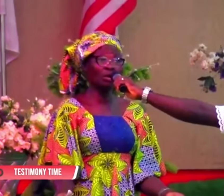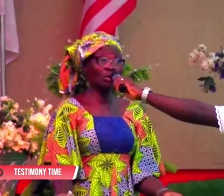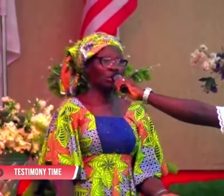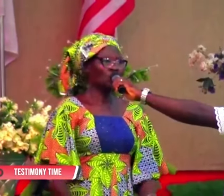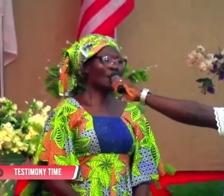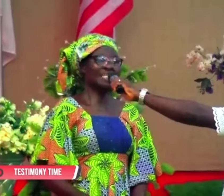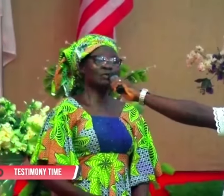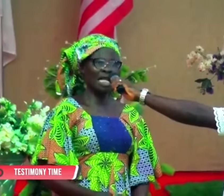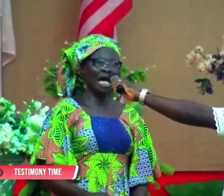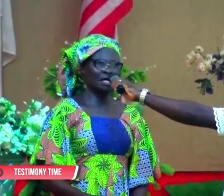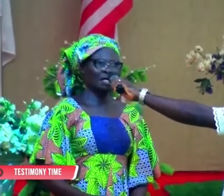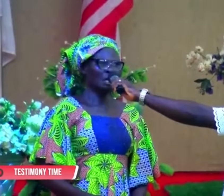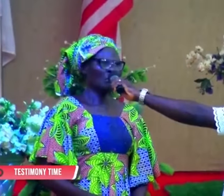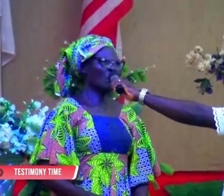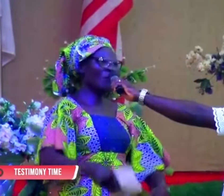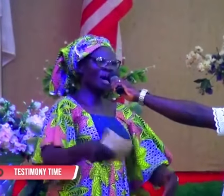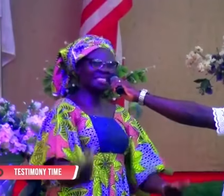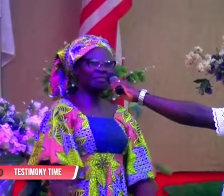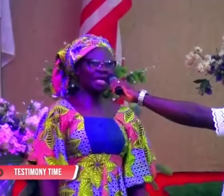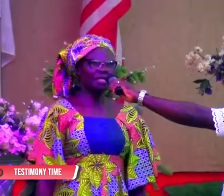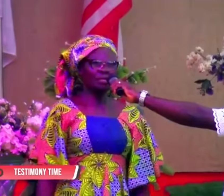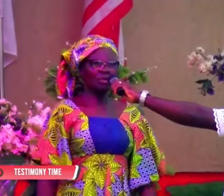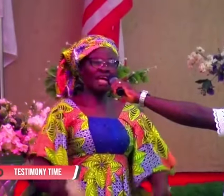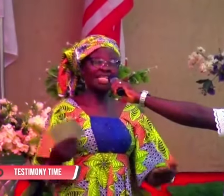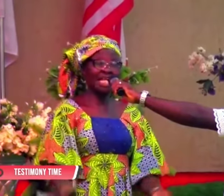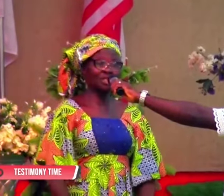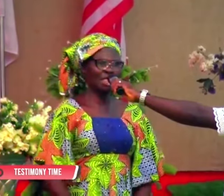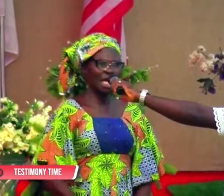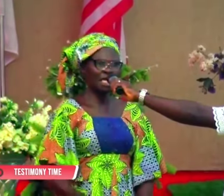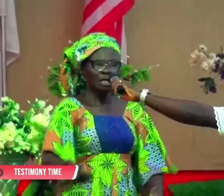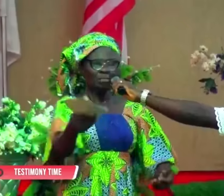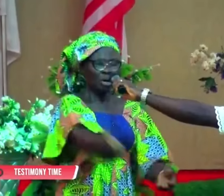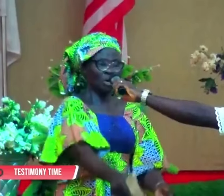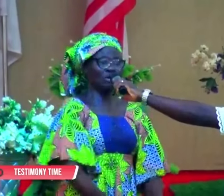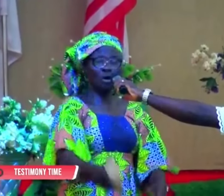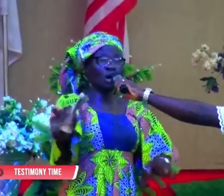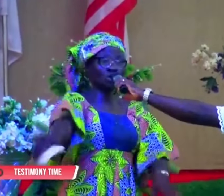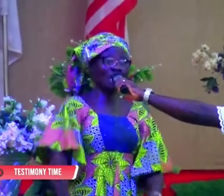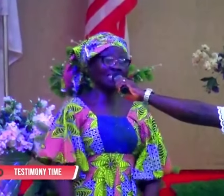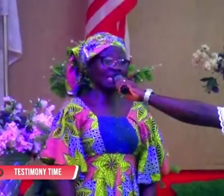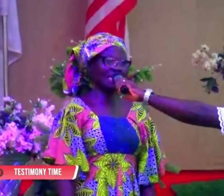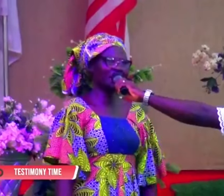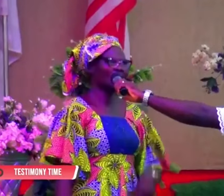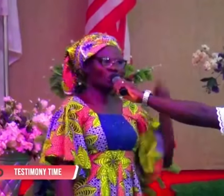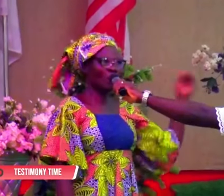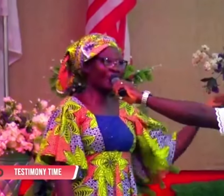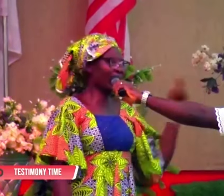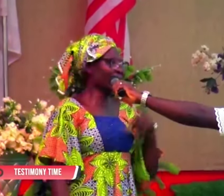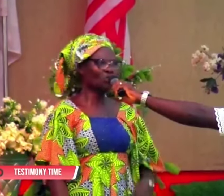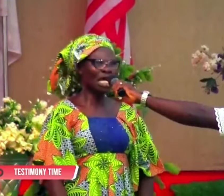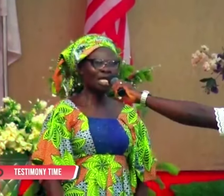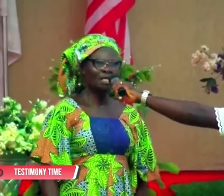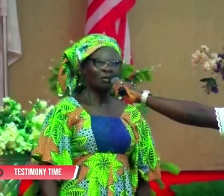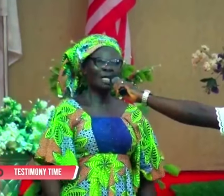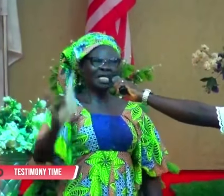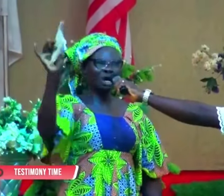re o lo ba ti wahala mo wa wa si bi mo fe ri dali jo yen mo bo le duro wa ko si wa sita ni mo lo ba ma mi